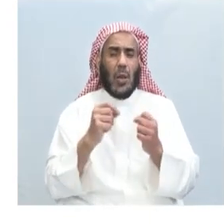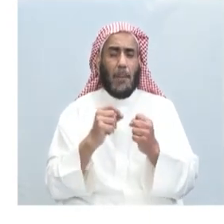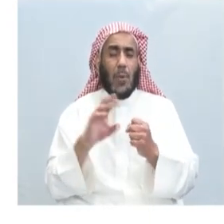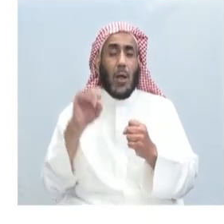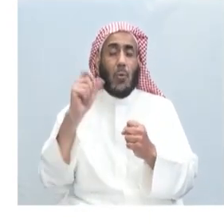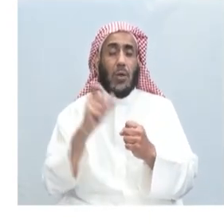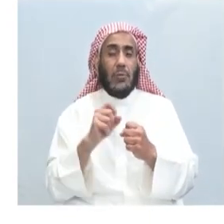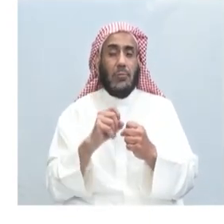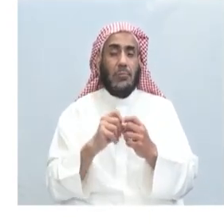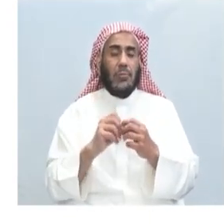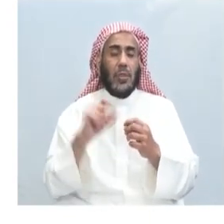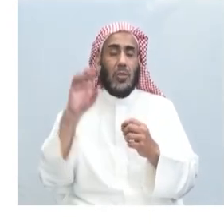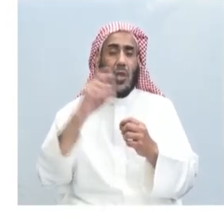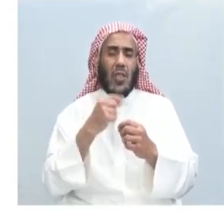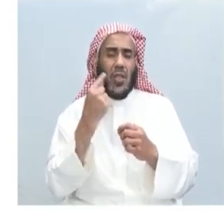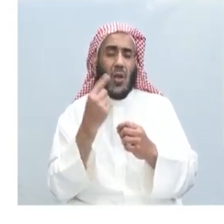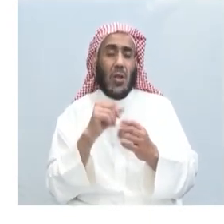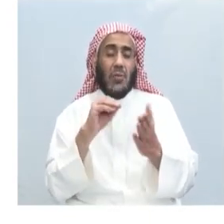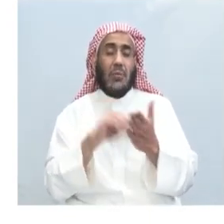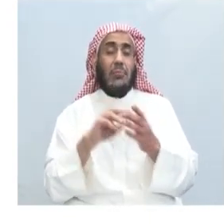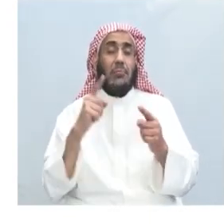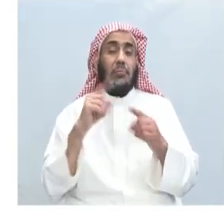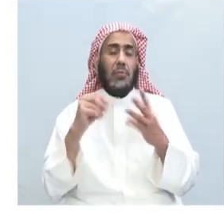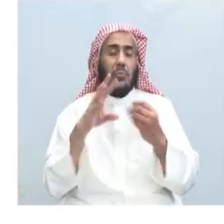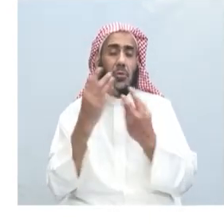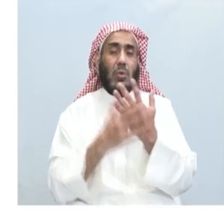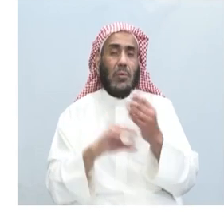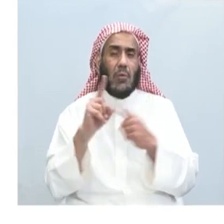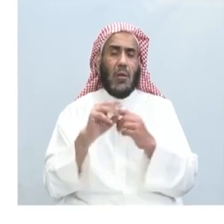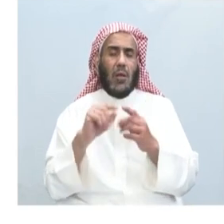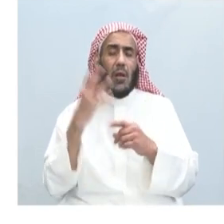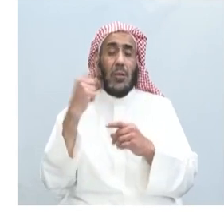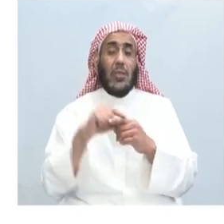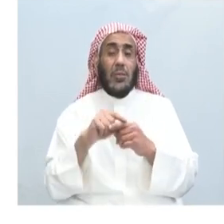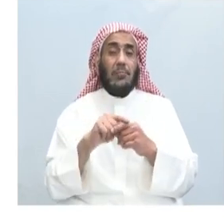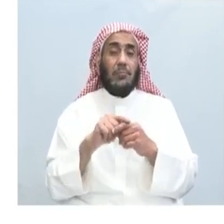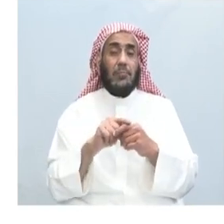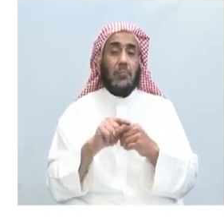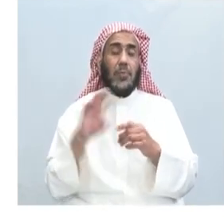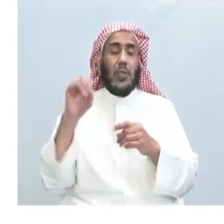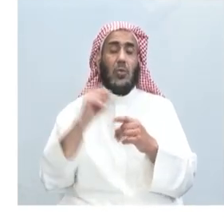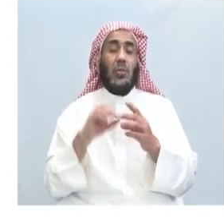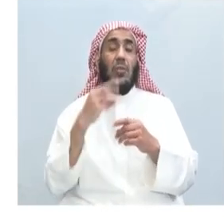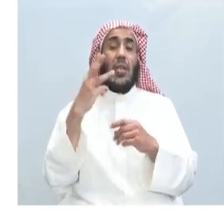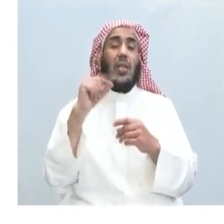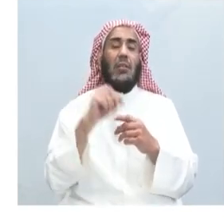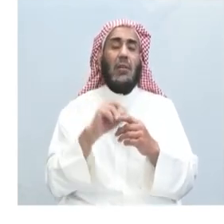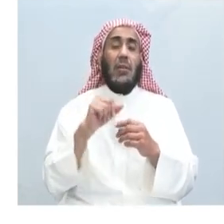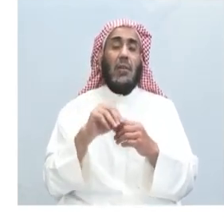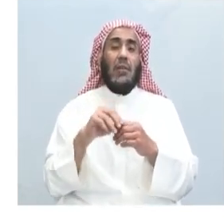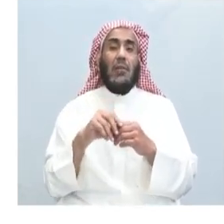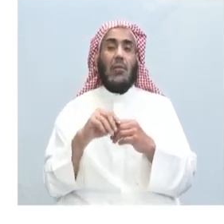للامونيا النيتروجين عندي ذره واحده فقط حسب الجدول الدوري كتلته 14 الهيدروجين عندي ثلاث ذرات في